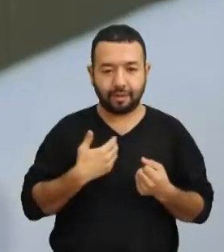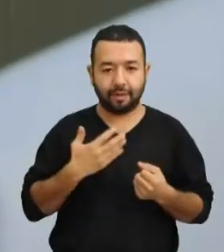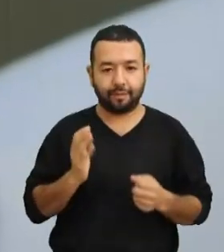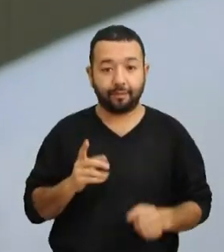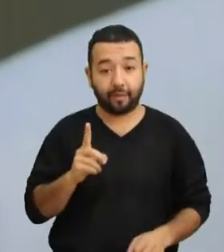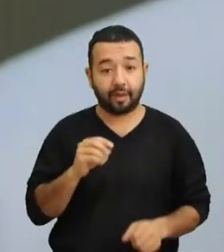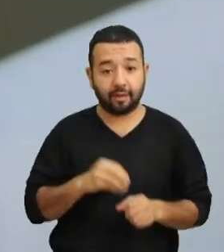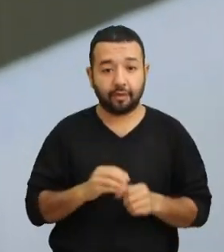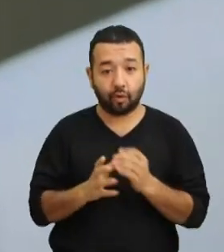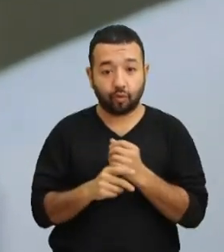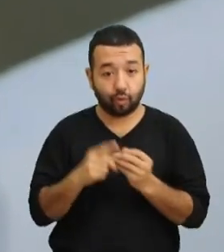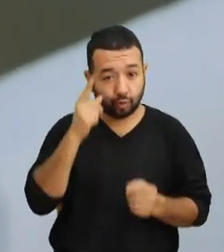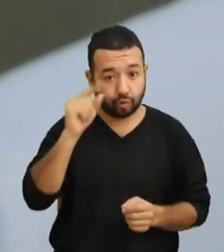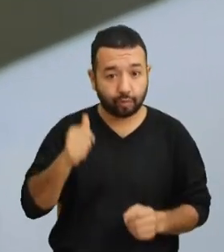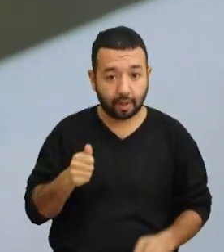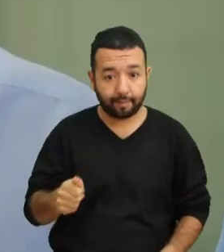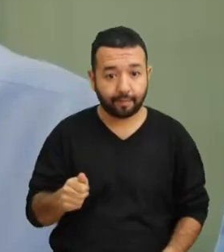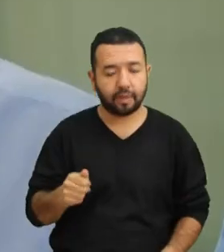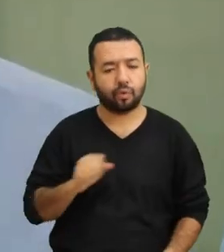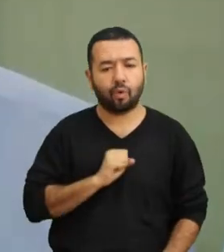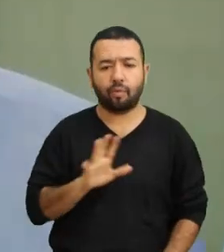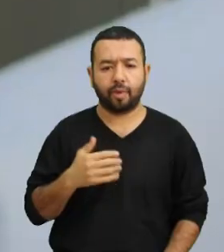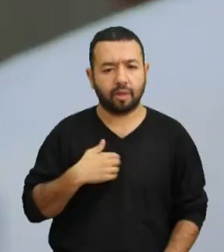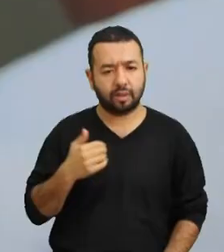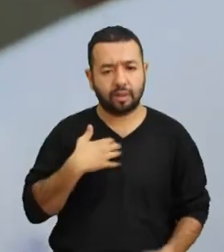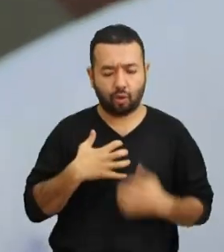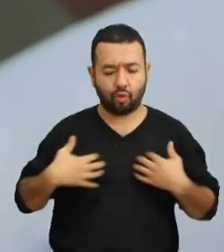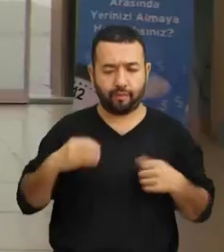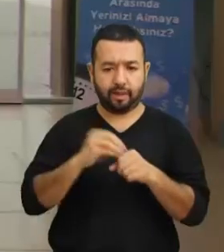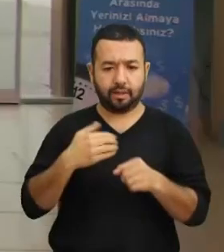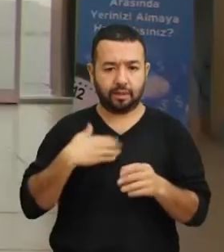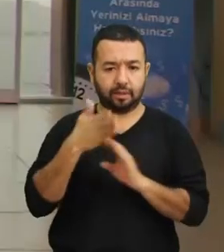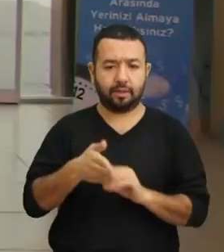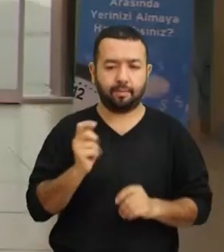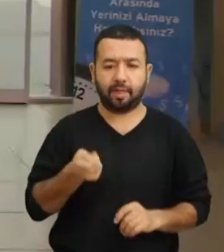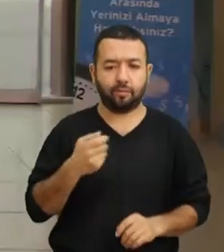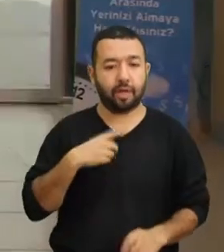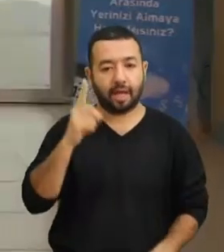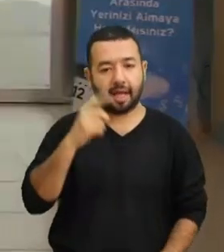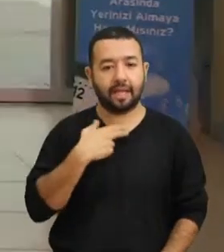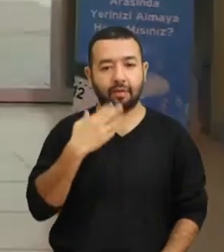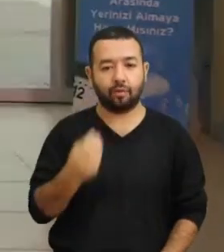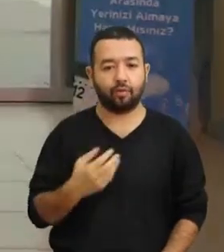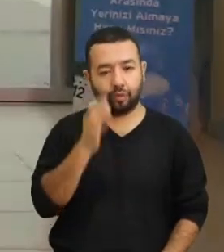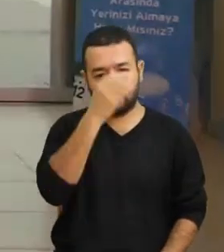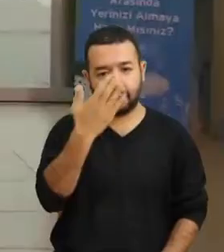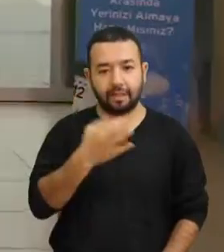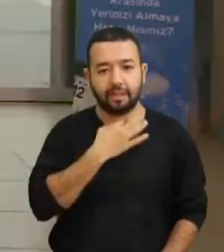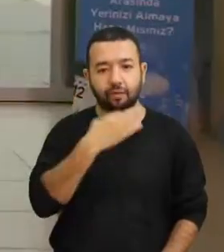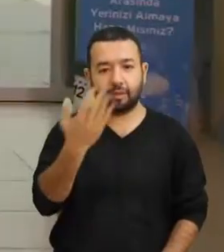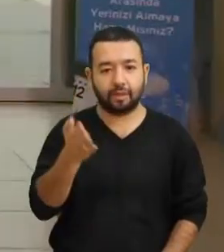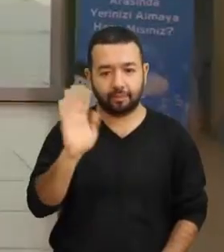Ha bu arada soygun şüphesi olduğunda alarma basmaktan çekinmeyin. Biz sizin güvenliğiniz için varız. Allah razı olsun. Hadi. Sağ olun. Kolay gelsin. Hadi çok teşekkür